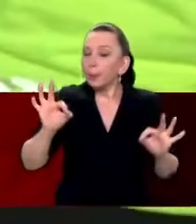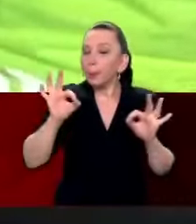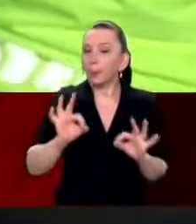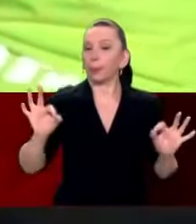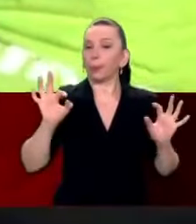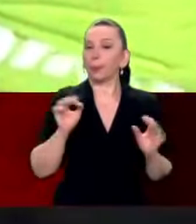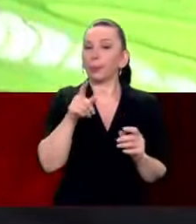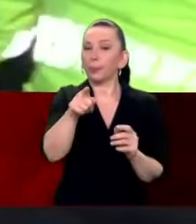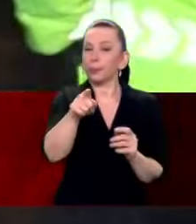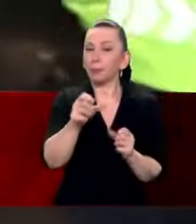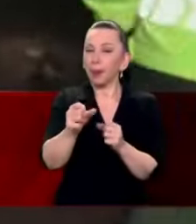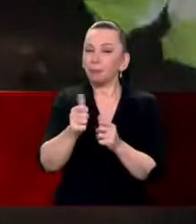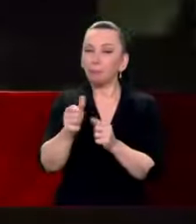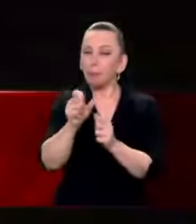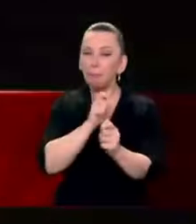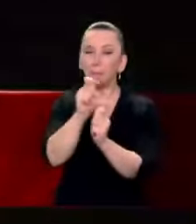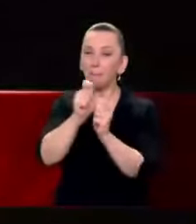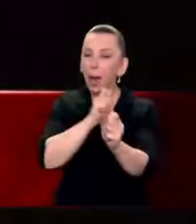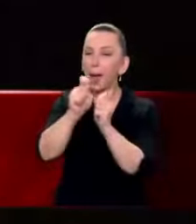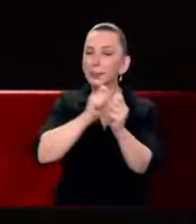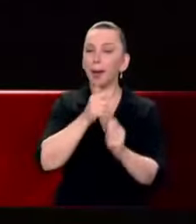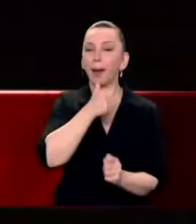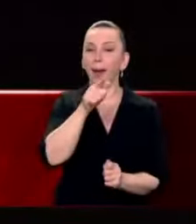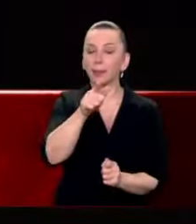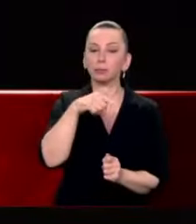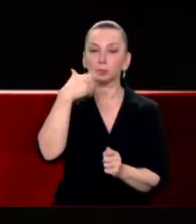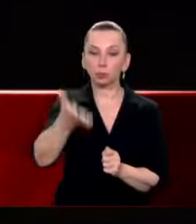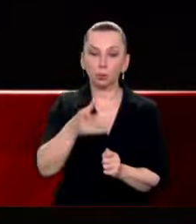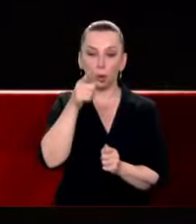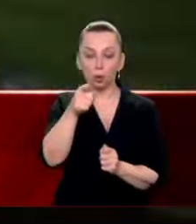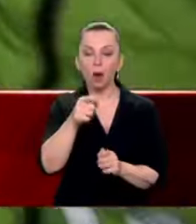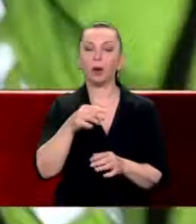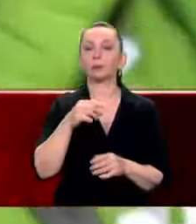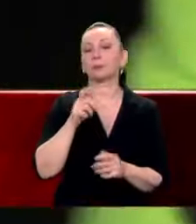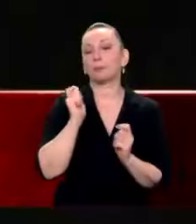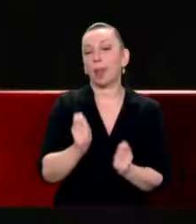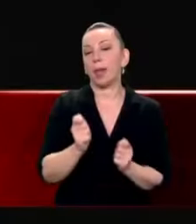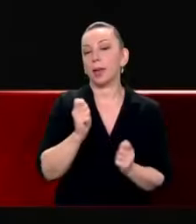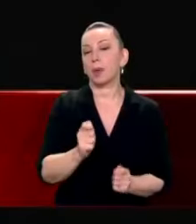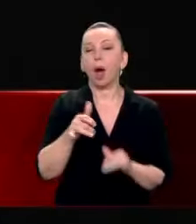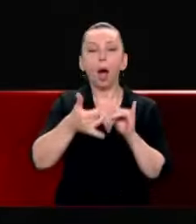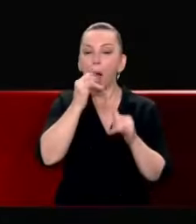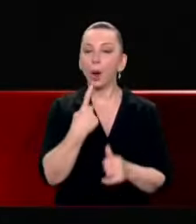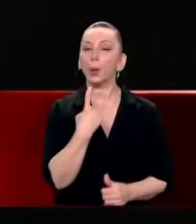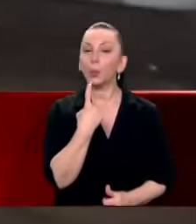beni arabada sürdüğümü gördünse konuş. Takviye ekip gelince sürücü alkol metreye üfledi. Ya sen ne üstelisin